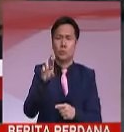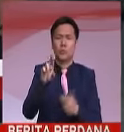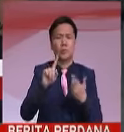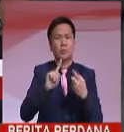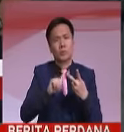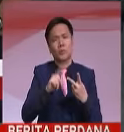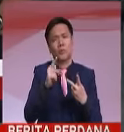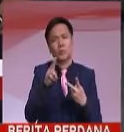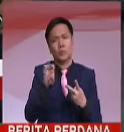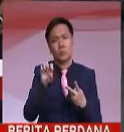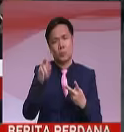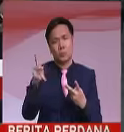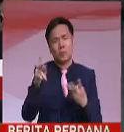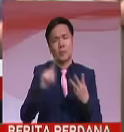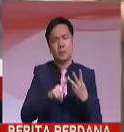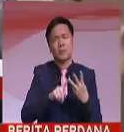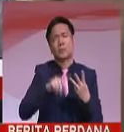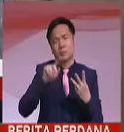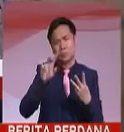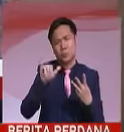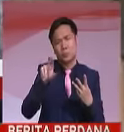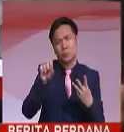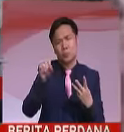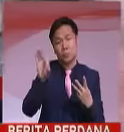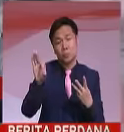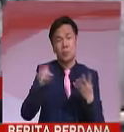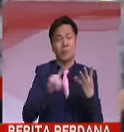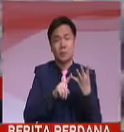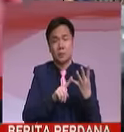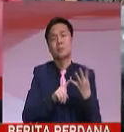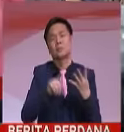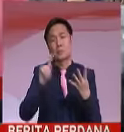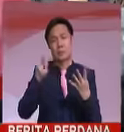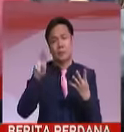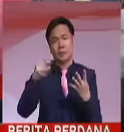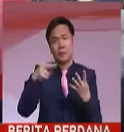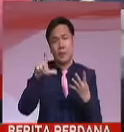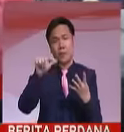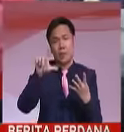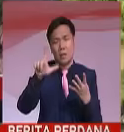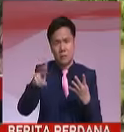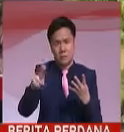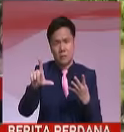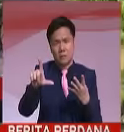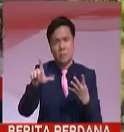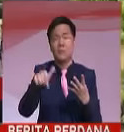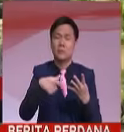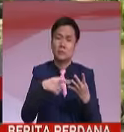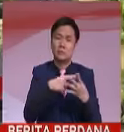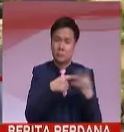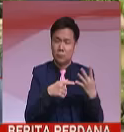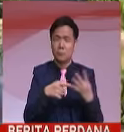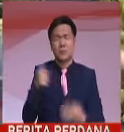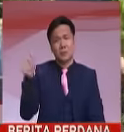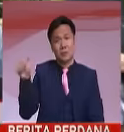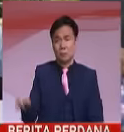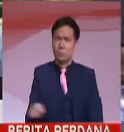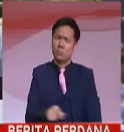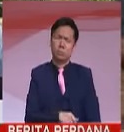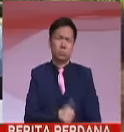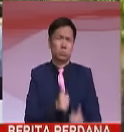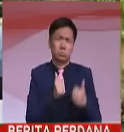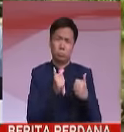yeongjo harimau nah Yusuf Alif dan Khalil Hasyim ini tentu kehilangan apa Legends